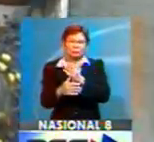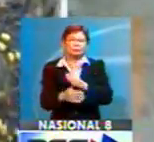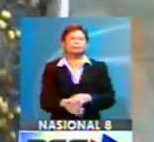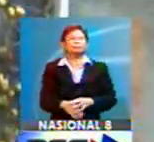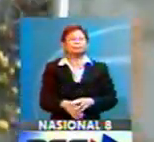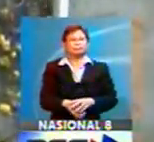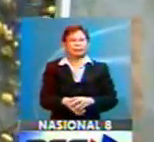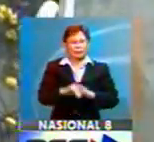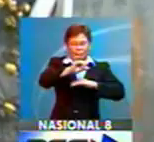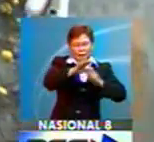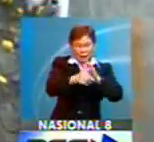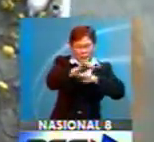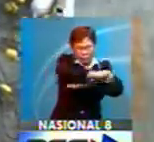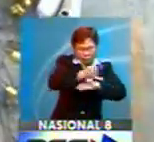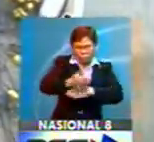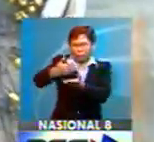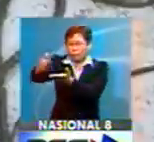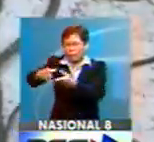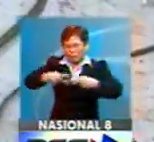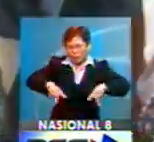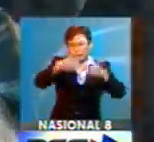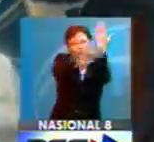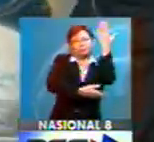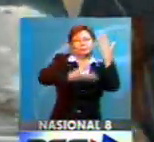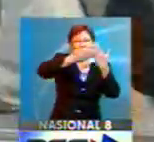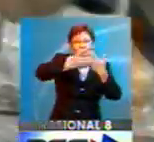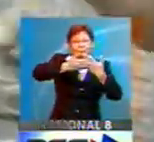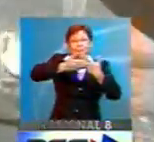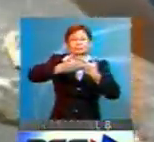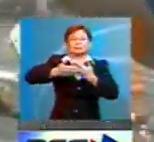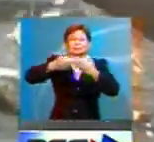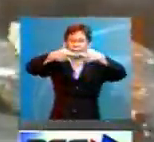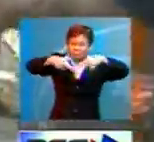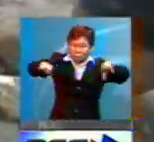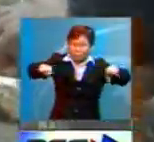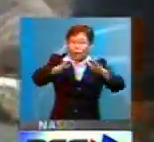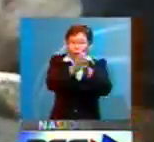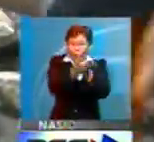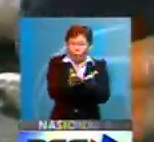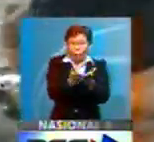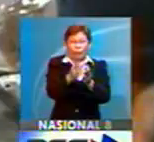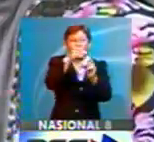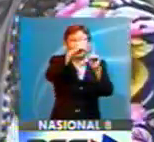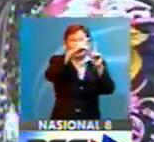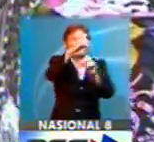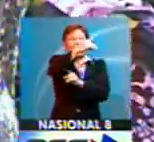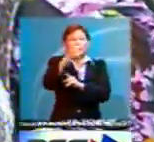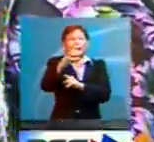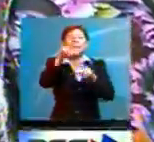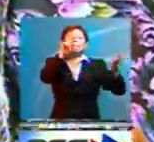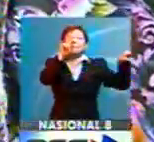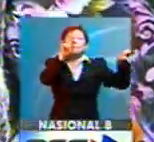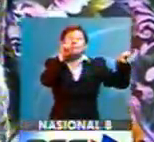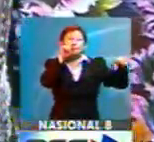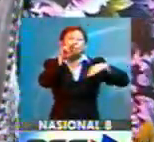Bekalan ikan import akan diagih ke pasaran seluruh negara. Beliau sebelum itu melancarkan buku 100 Birds of National